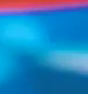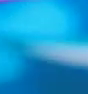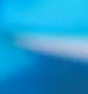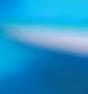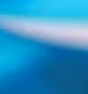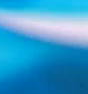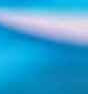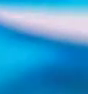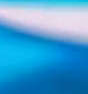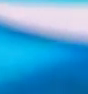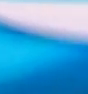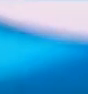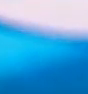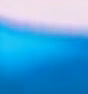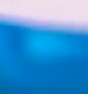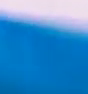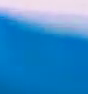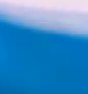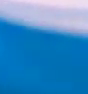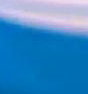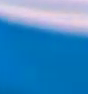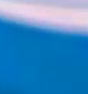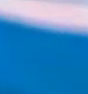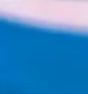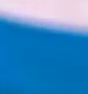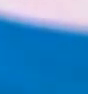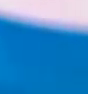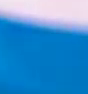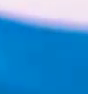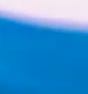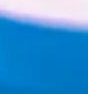непременно жмите на колокольчик. Информбюро, когда нужна честная информация.